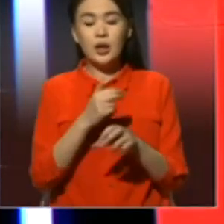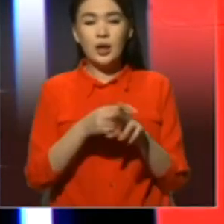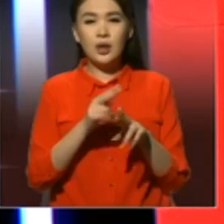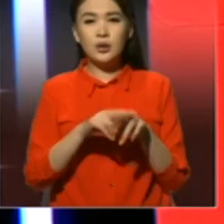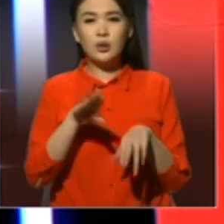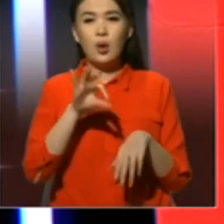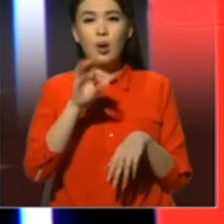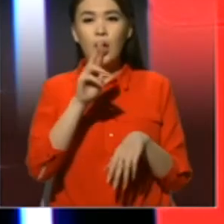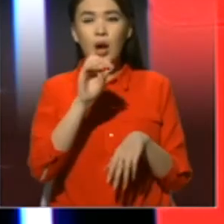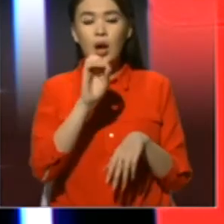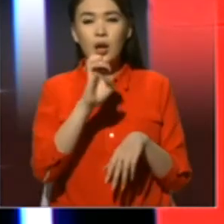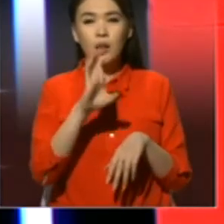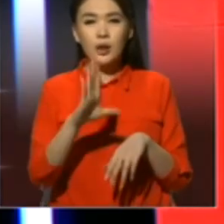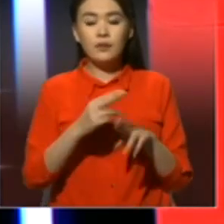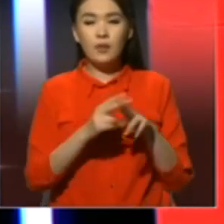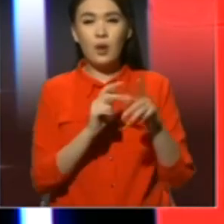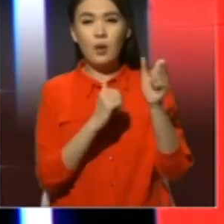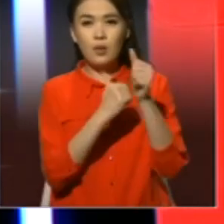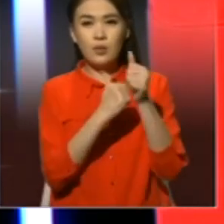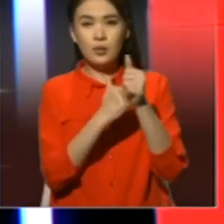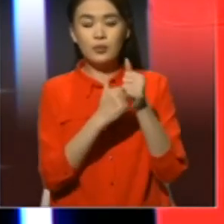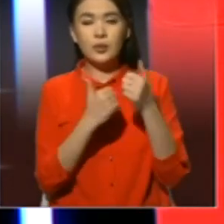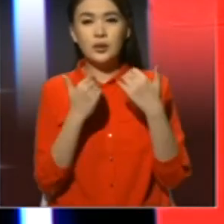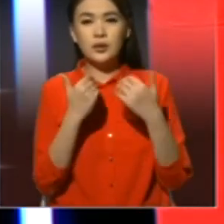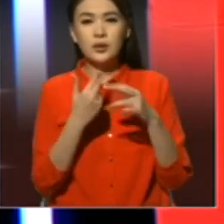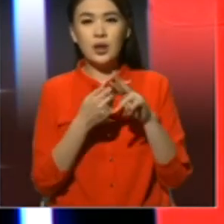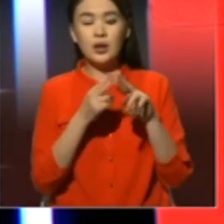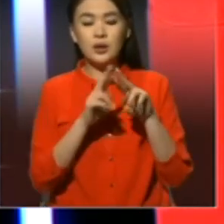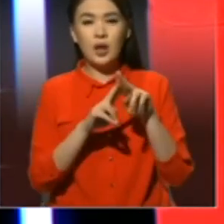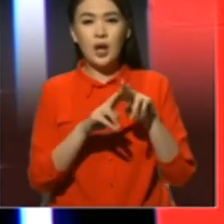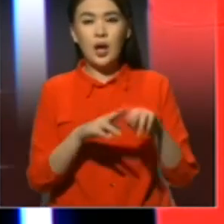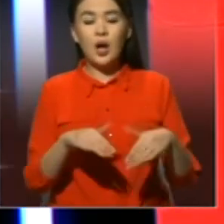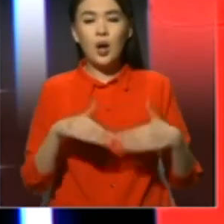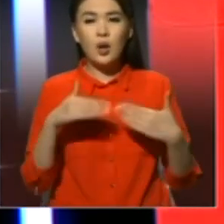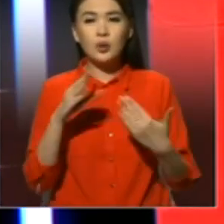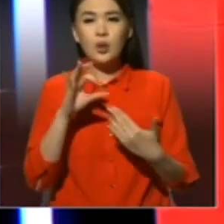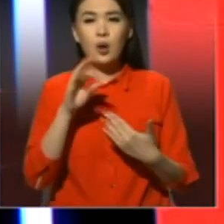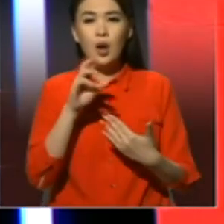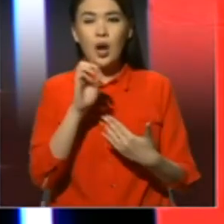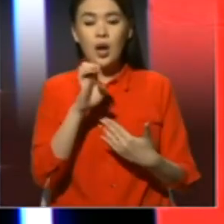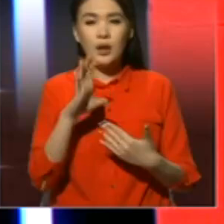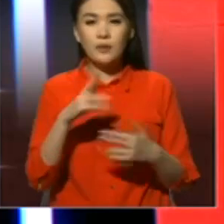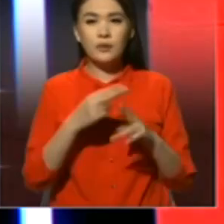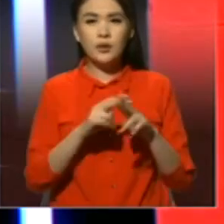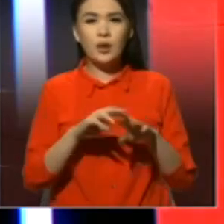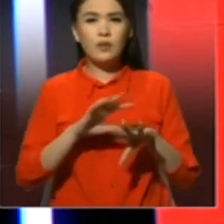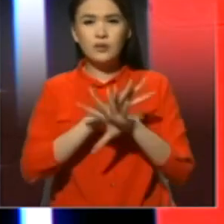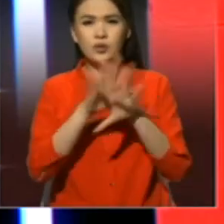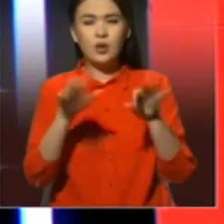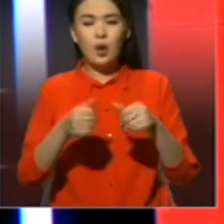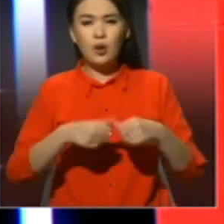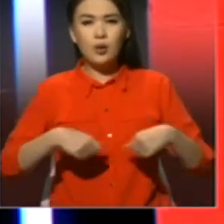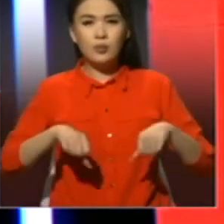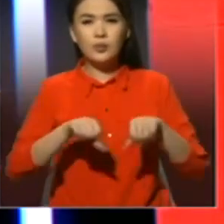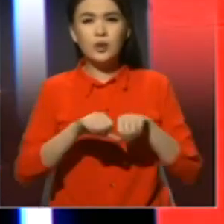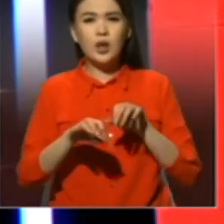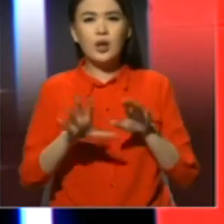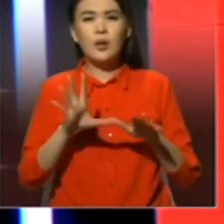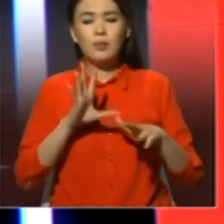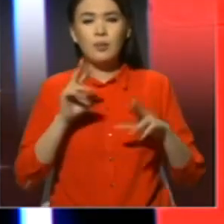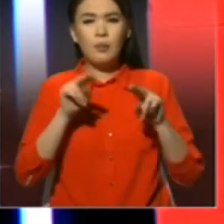Жомарт Тоқаевтың орынбасарысыз. Қасым Жомарт Тоқаев қоғамдық бірлестіктердің бәрінен шығып кеткен, білесіз, иә? Тіпті